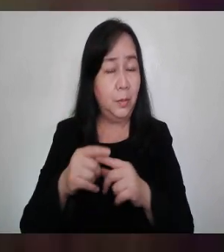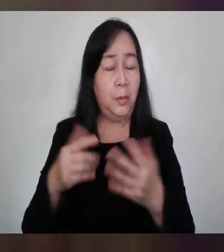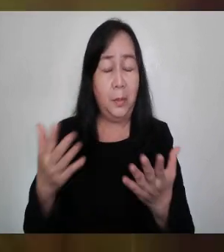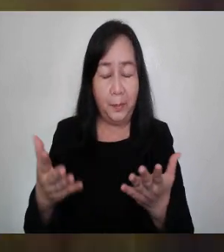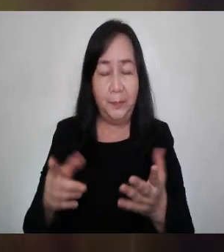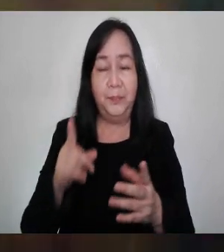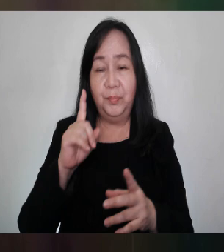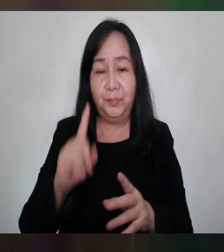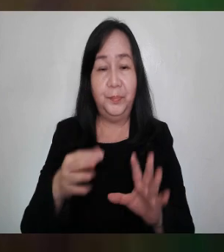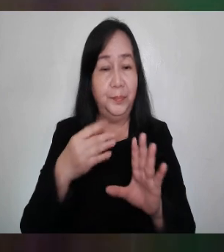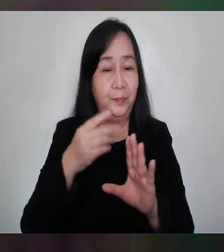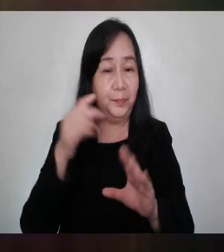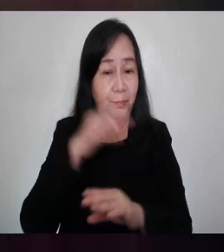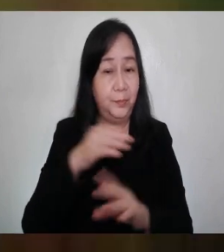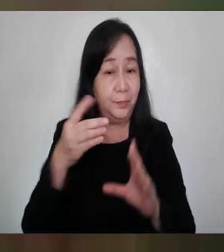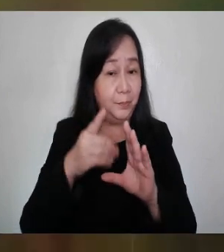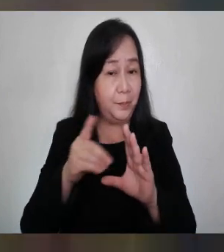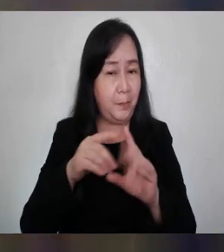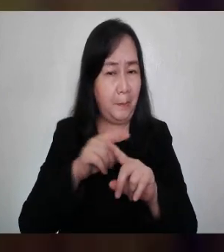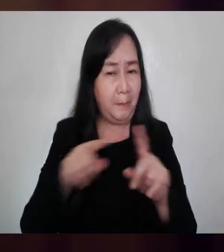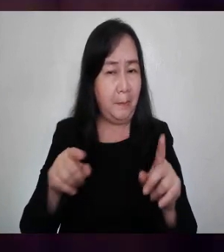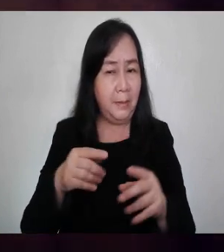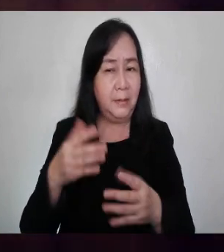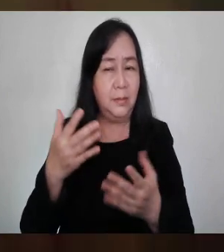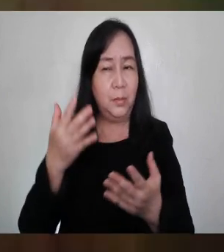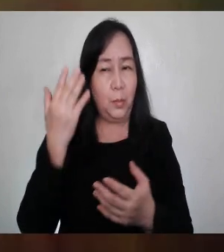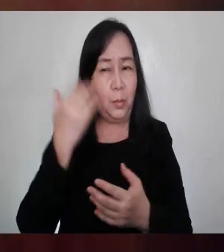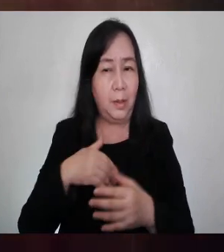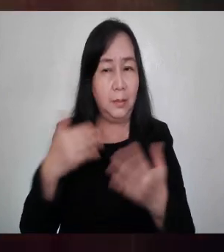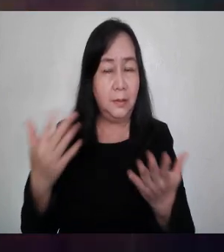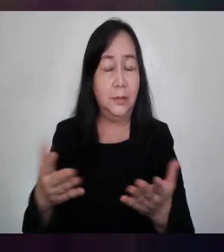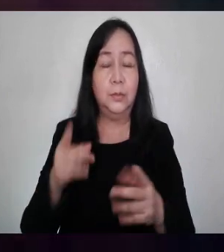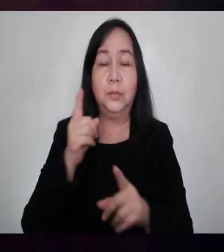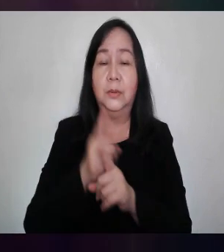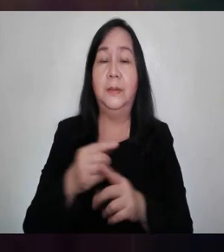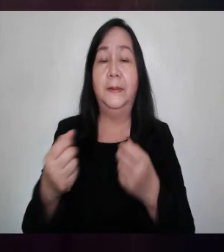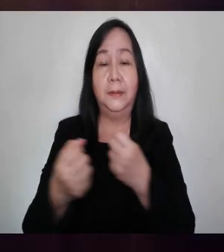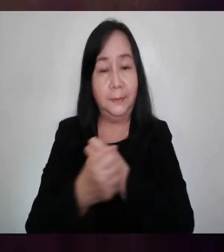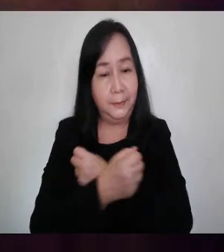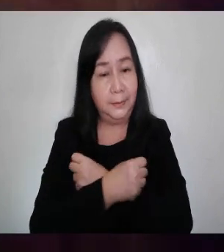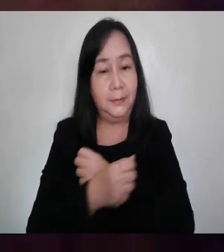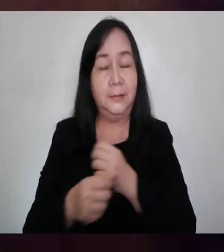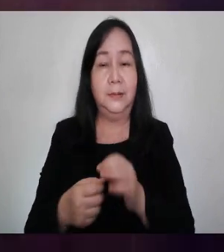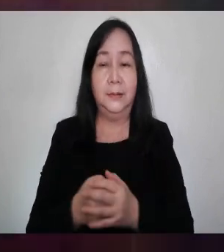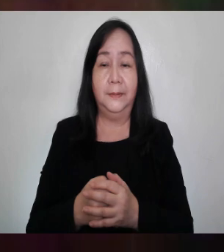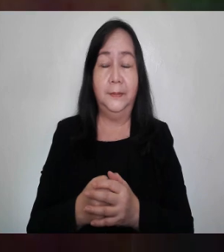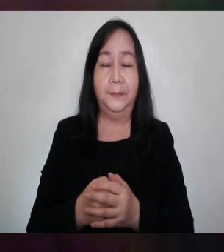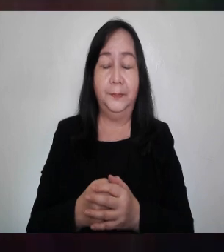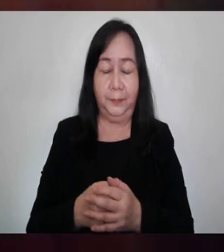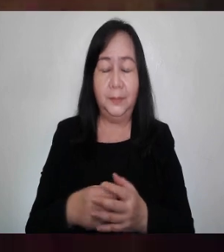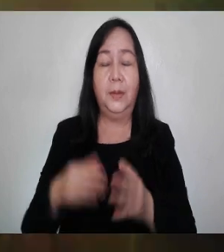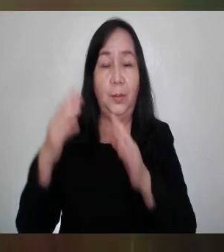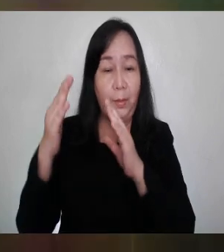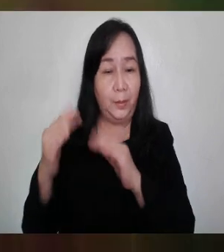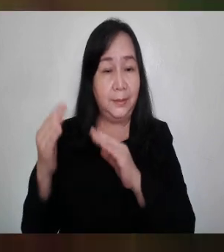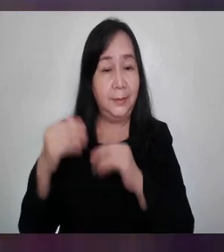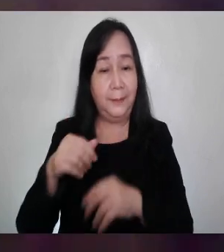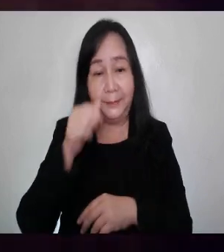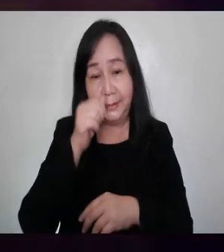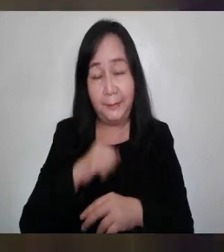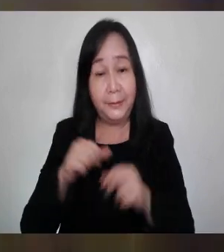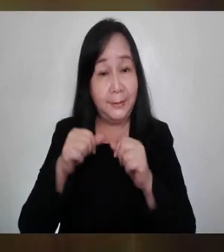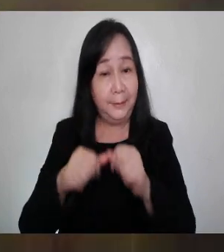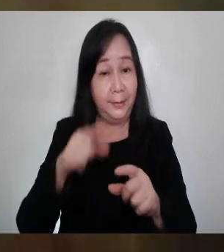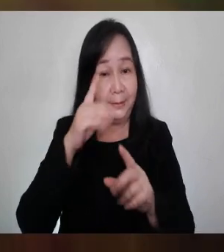door? Mukhang totoo, ngunit kulang sa tunay na pag-ibig. Naway sikapin nating maging tapat